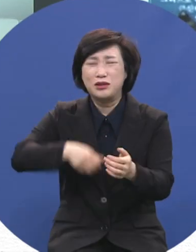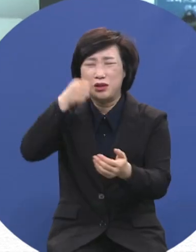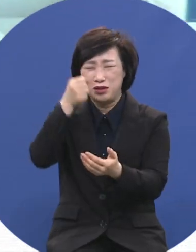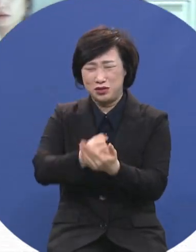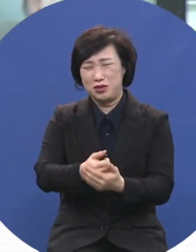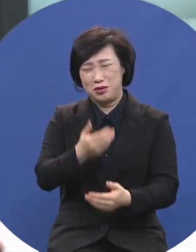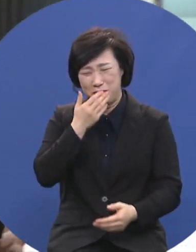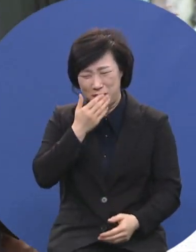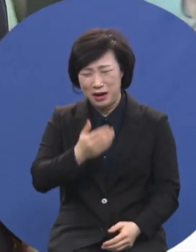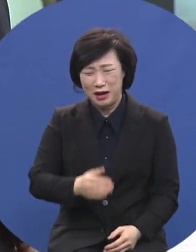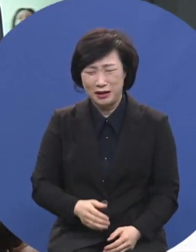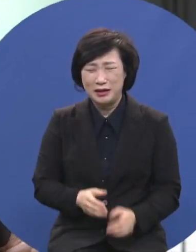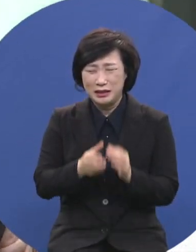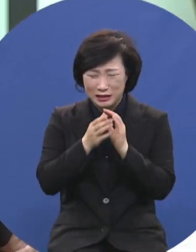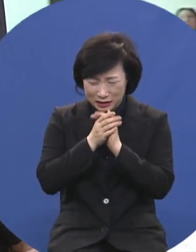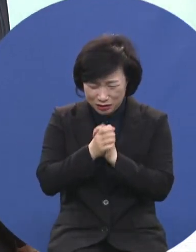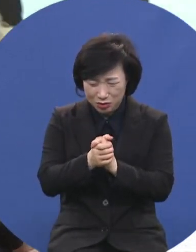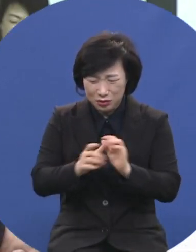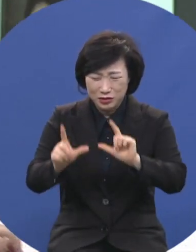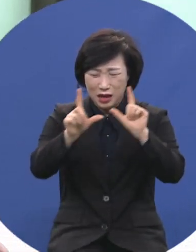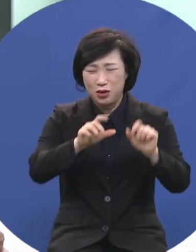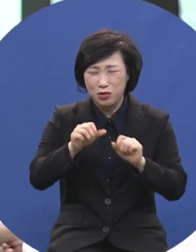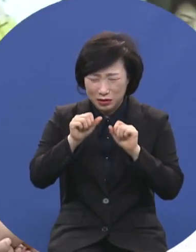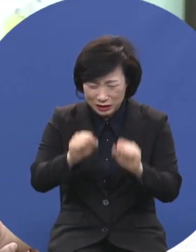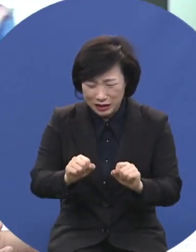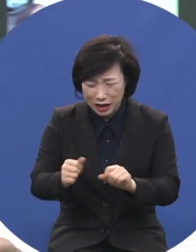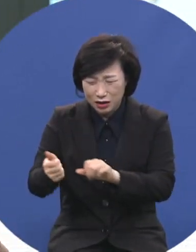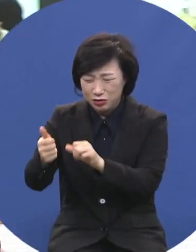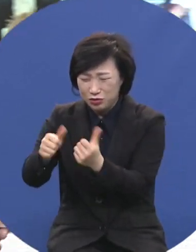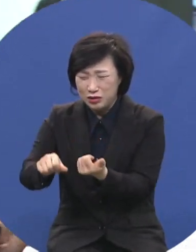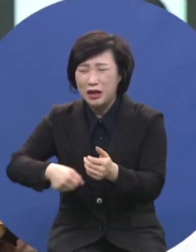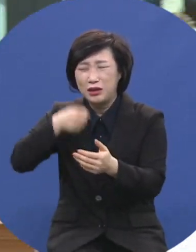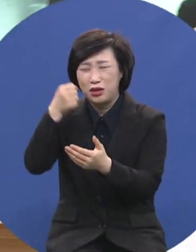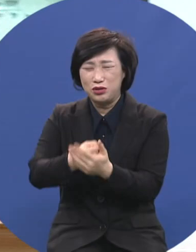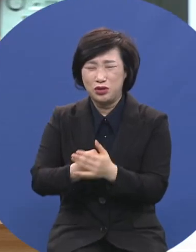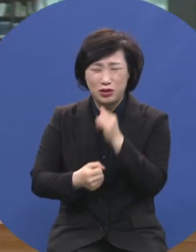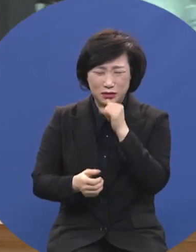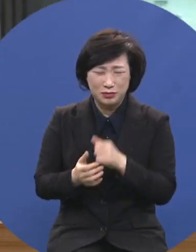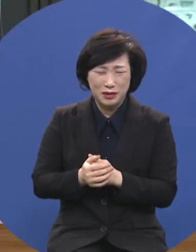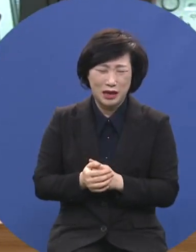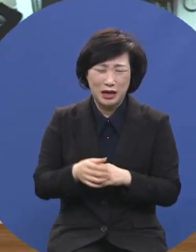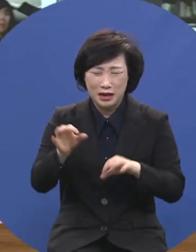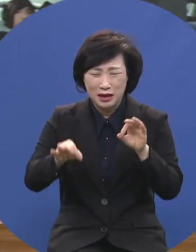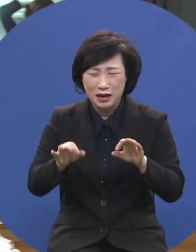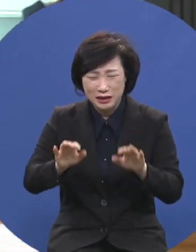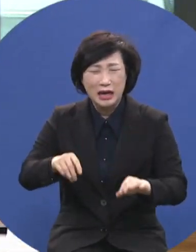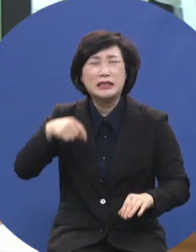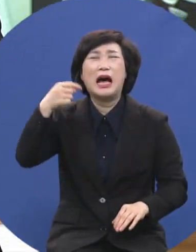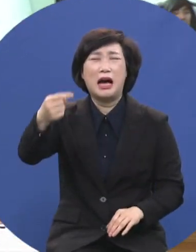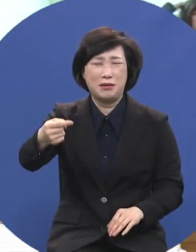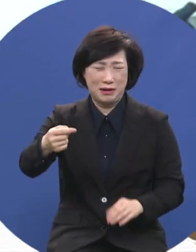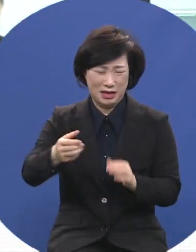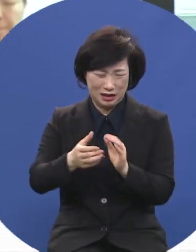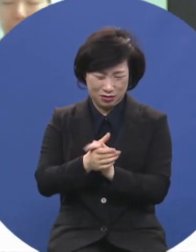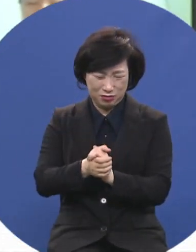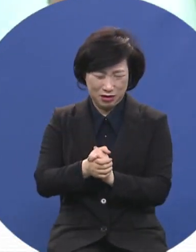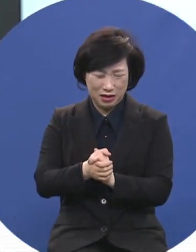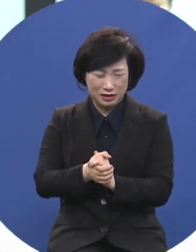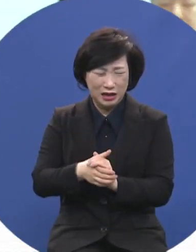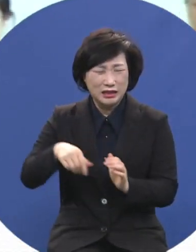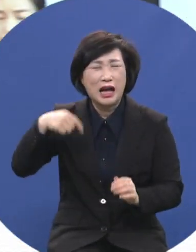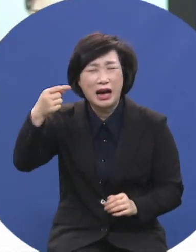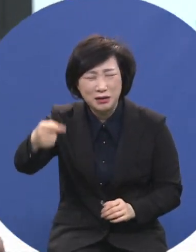납니다. 기도로 사느냐 죽느냐가 결판이 납니다. 다음에 하지,